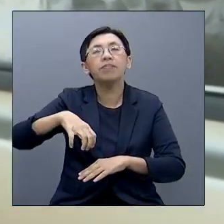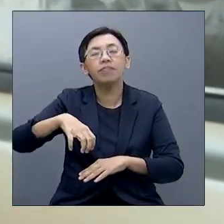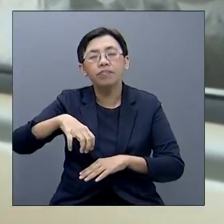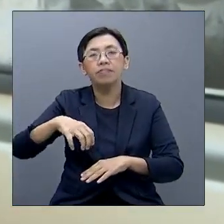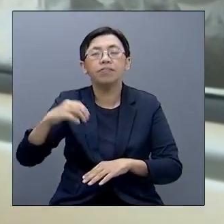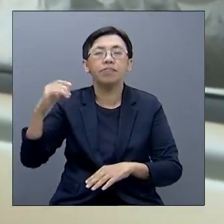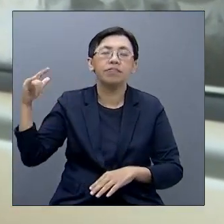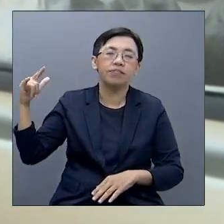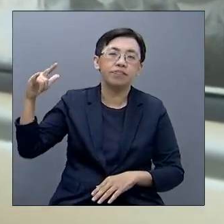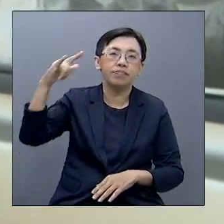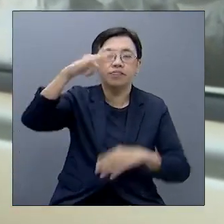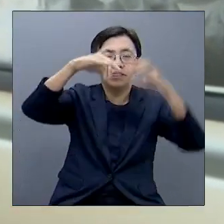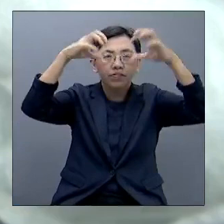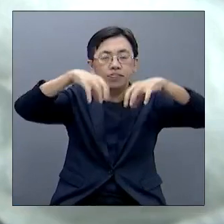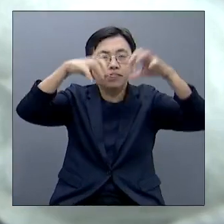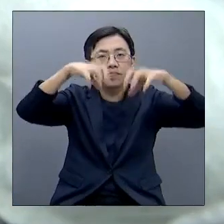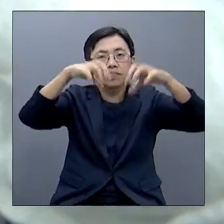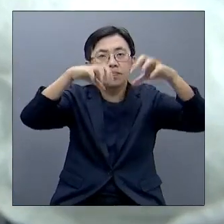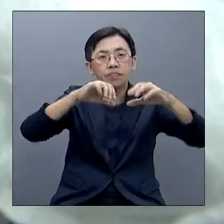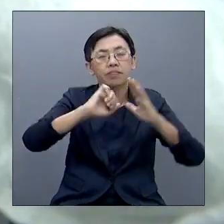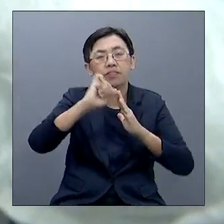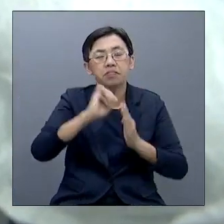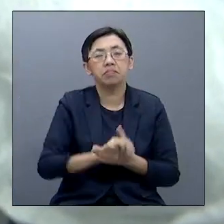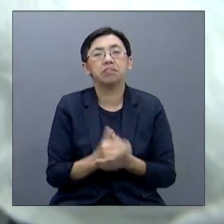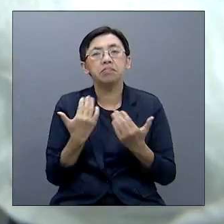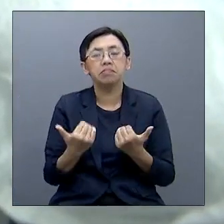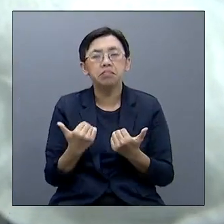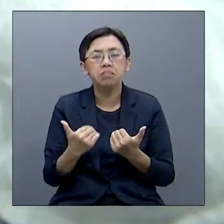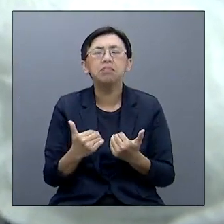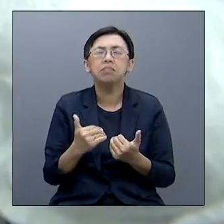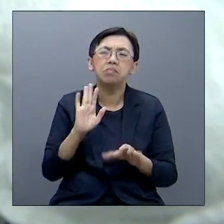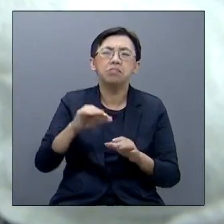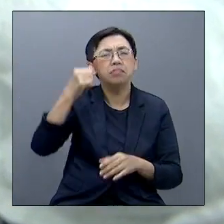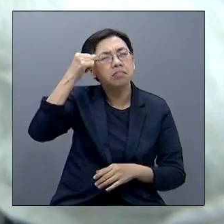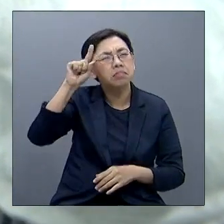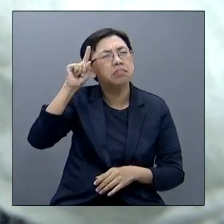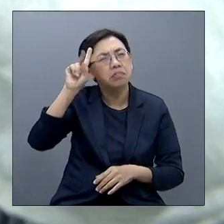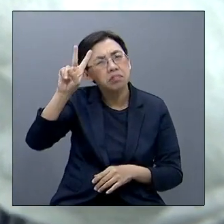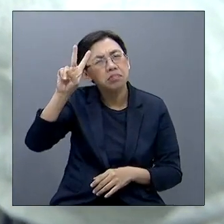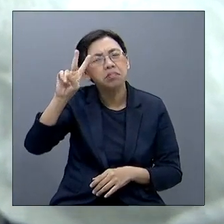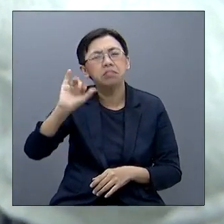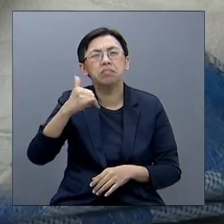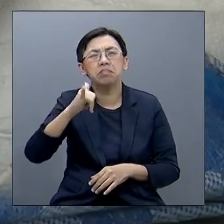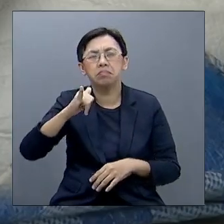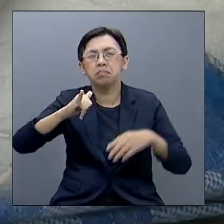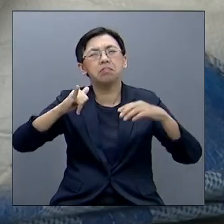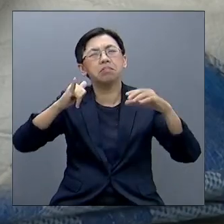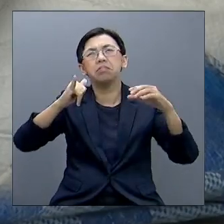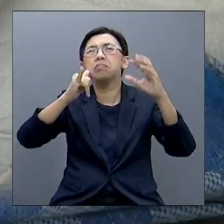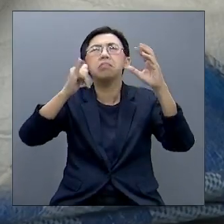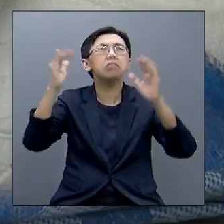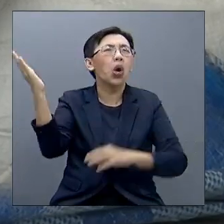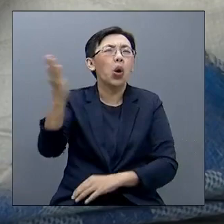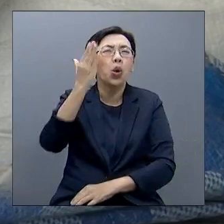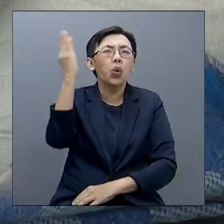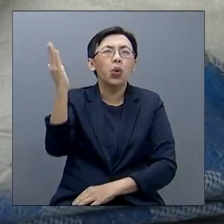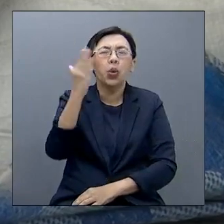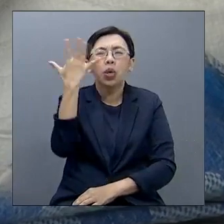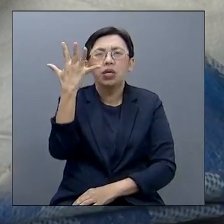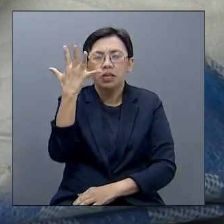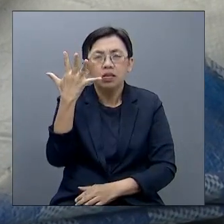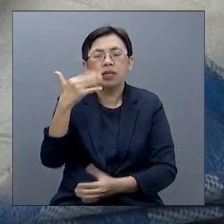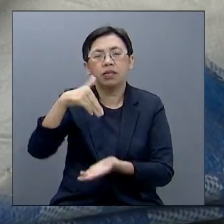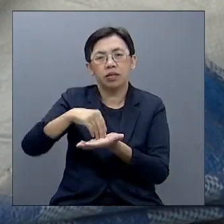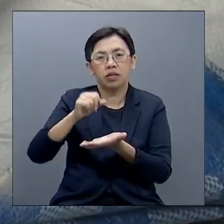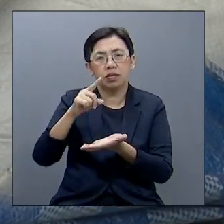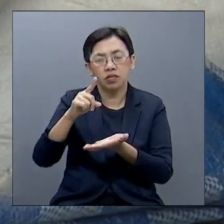งใหม่ระบุว่าในช่วงที่สภาพอากาศปิดก็คือ 1-2 วันที่จะมาถึงข้างหน้านี้นะคะทางศูนย์ปฏิบัติการฝนหลวง